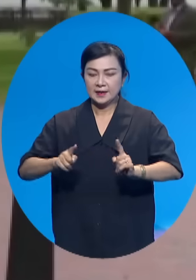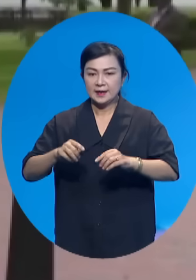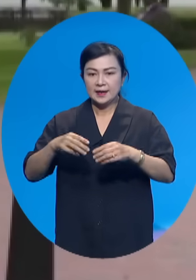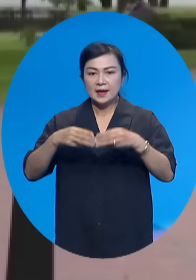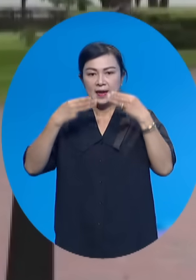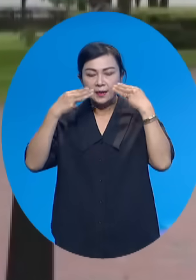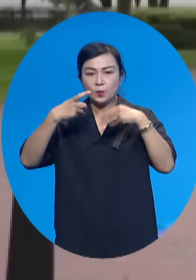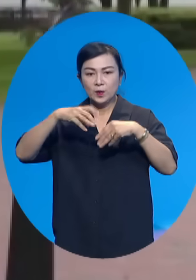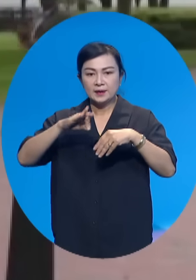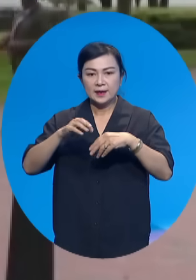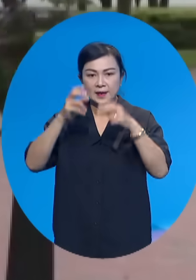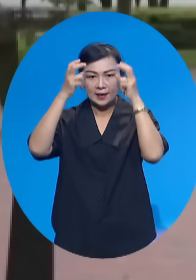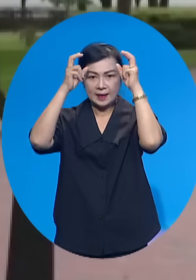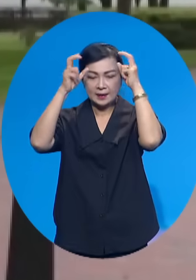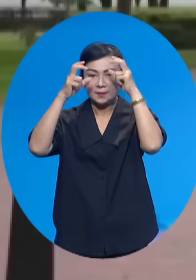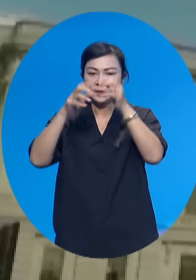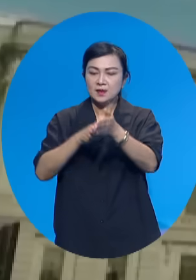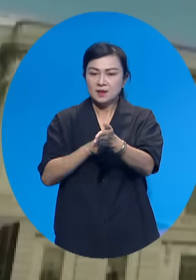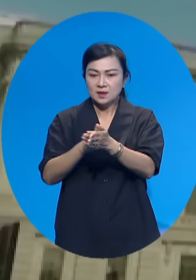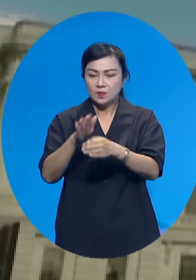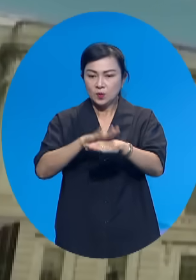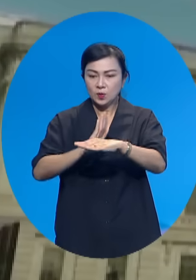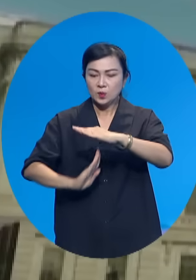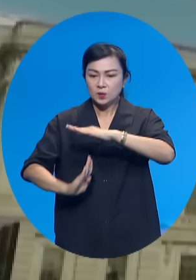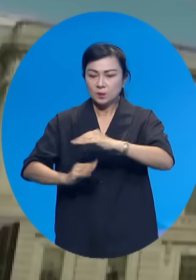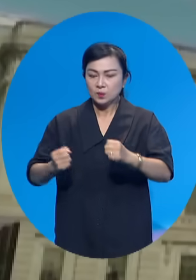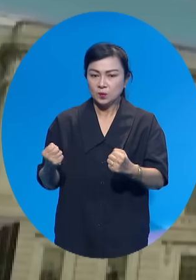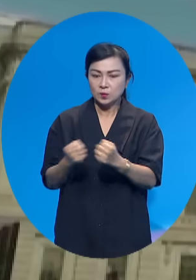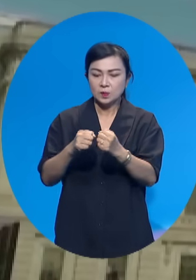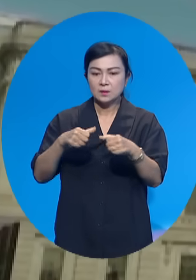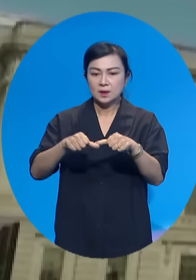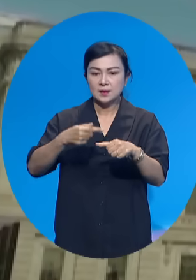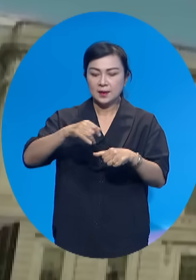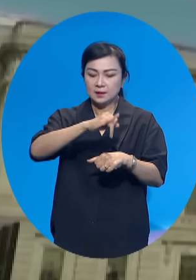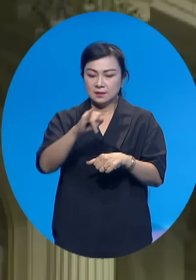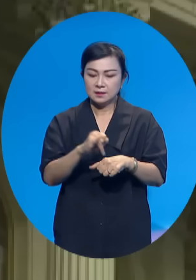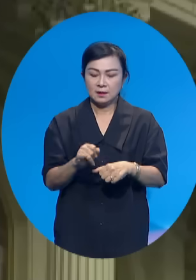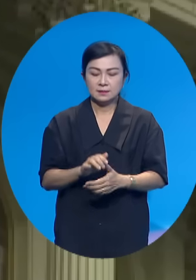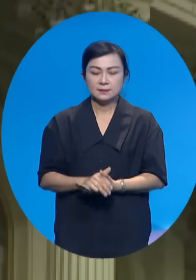sú Qatar hay Ai Cập cũng đang tiếp tục kêu gọi chấm dứt cuộc xung đột ở giải gaza